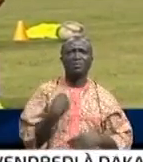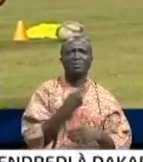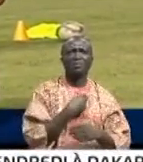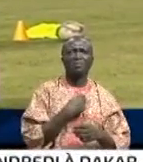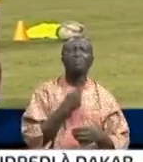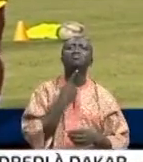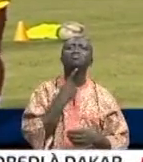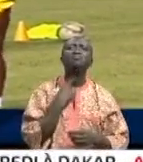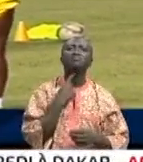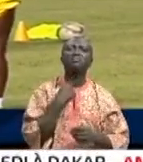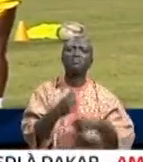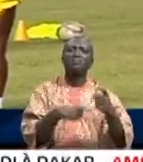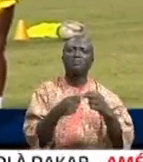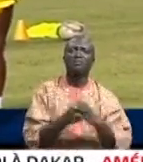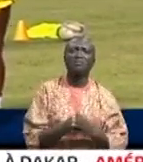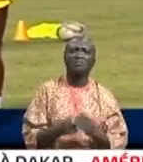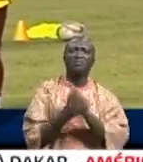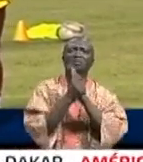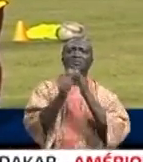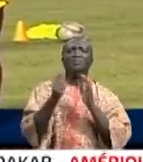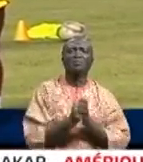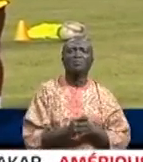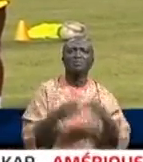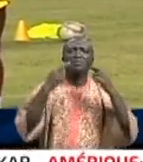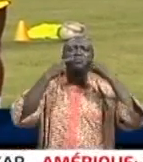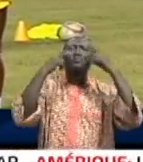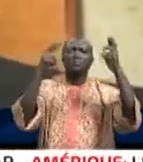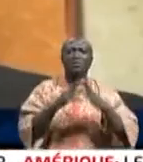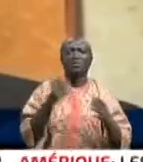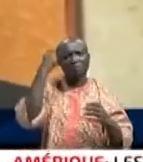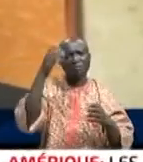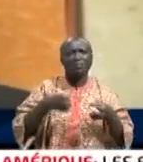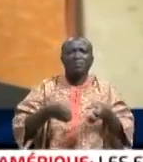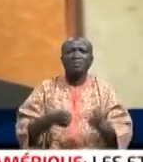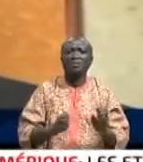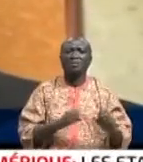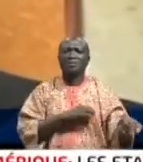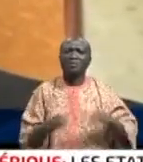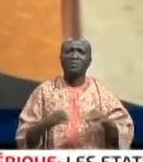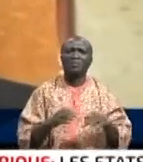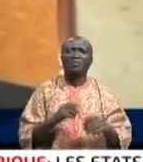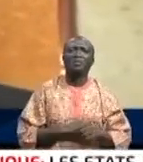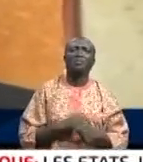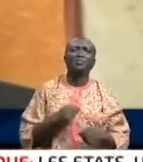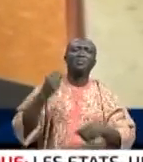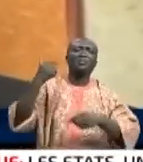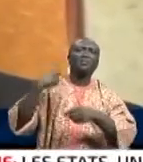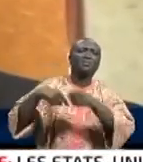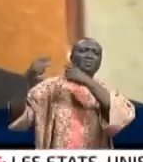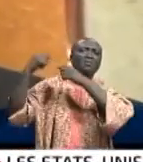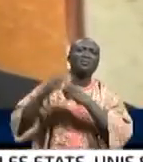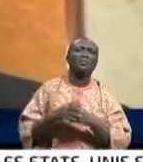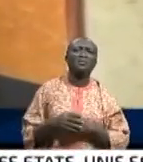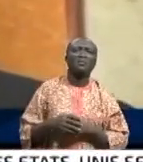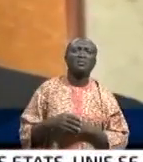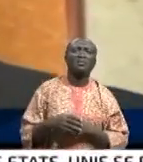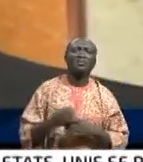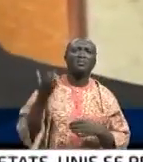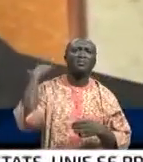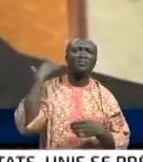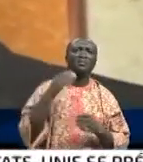à cette qualifications pour pour vraiment essayer de faire ce que la génération 2002 a fait ou plus